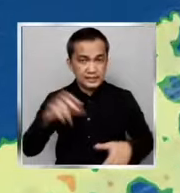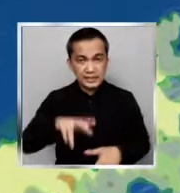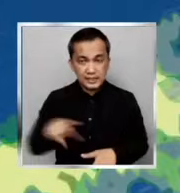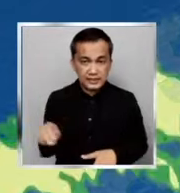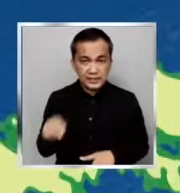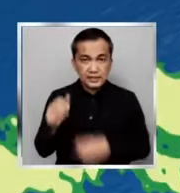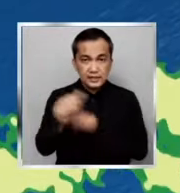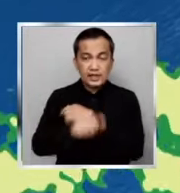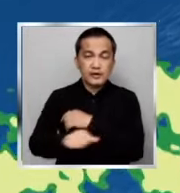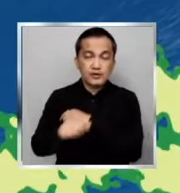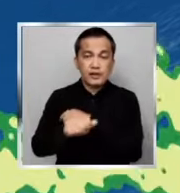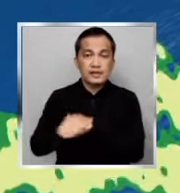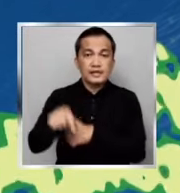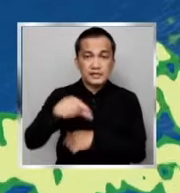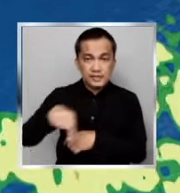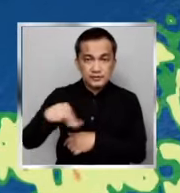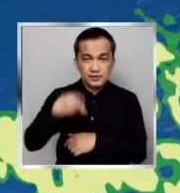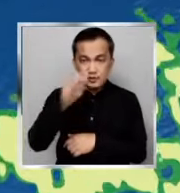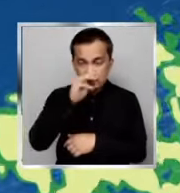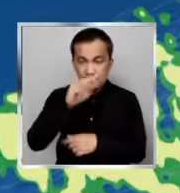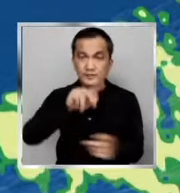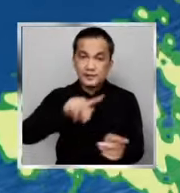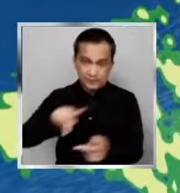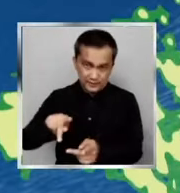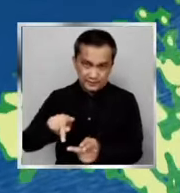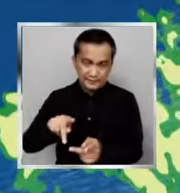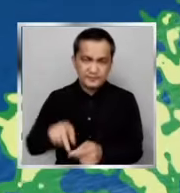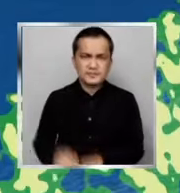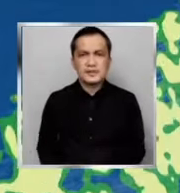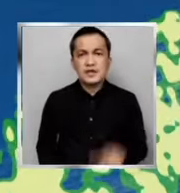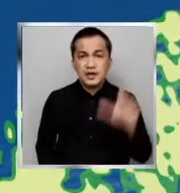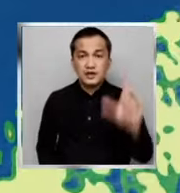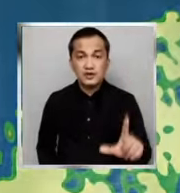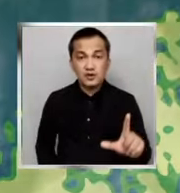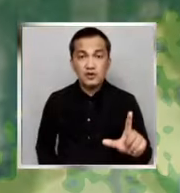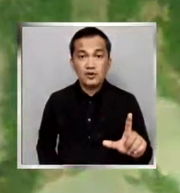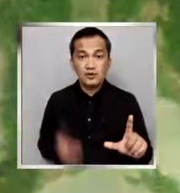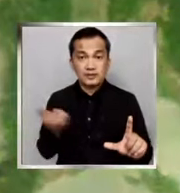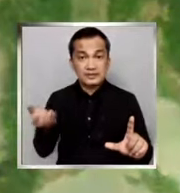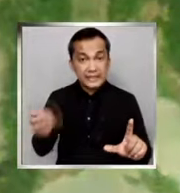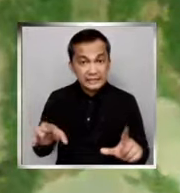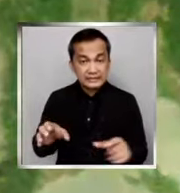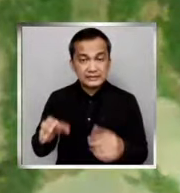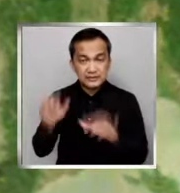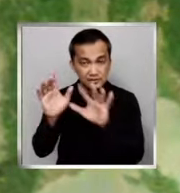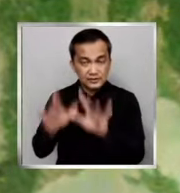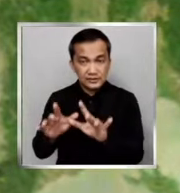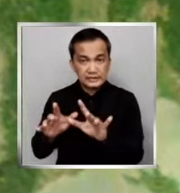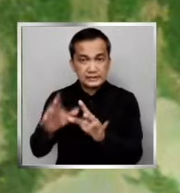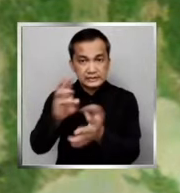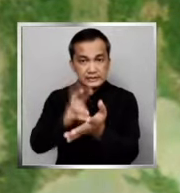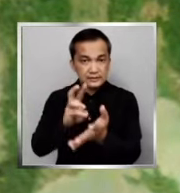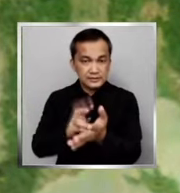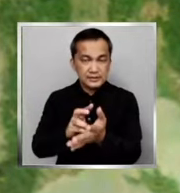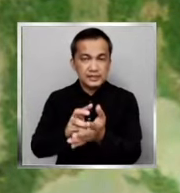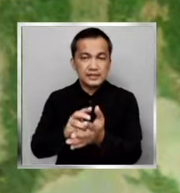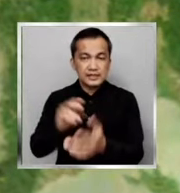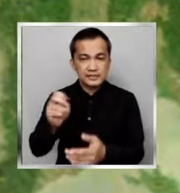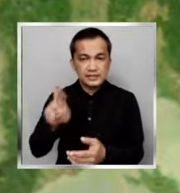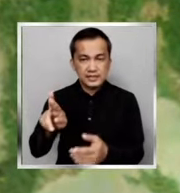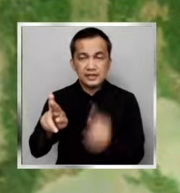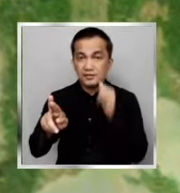Quezon Mindoro at Palawan mababa naman po ang tansa ng ulan sa malaking bahagi ng Metro Manila bukas po